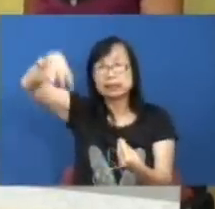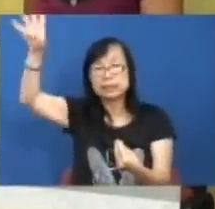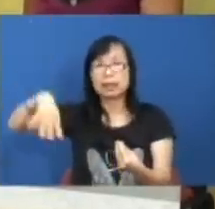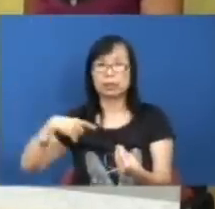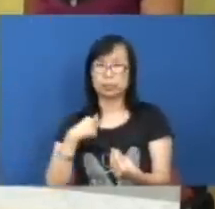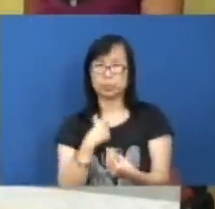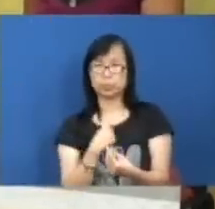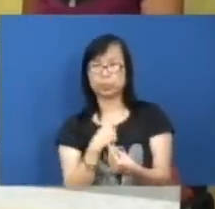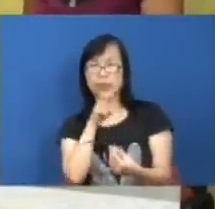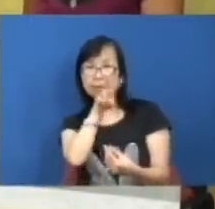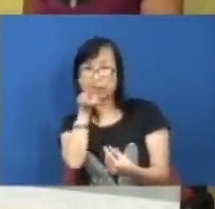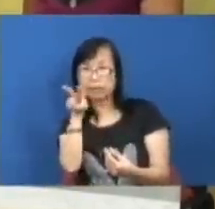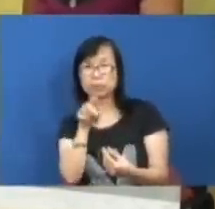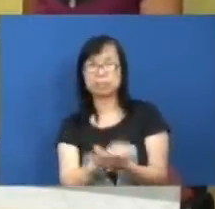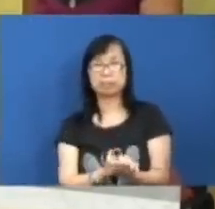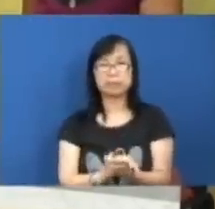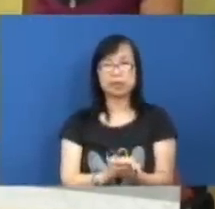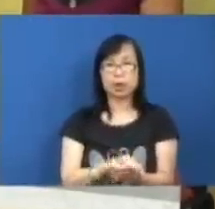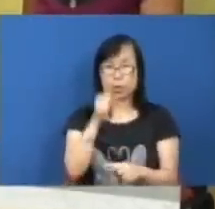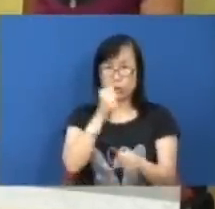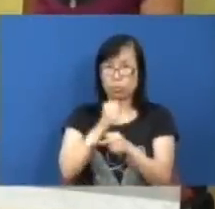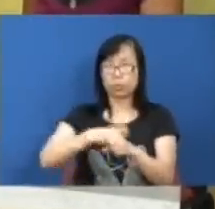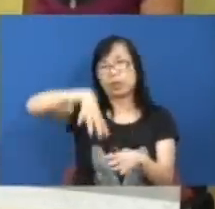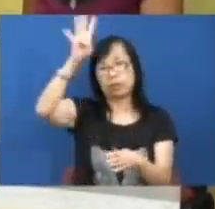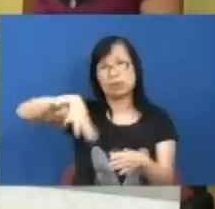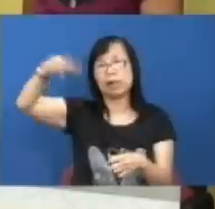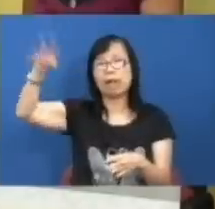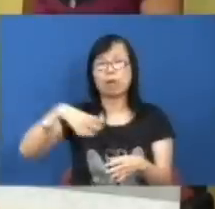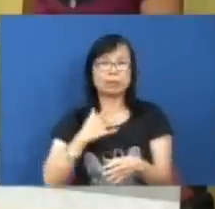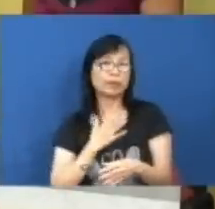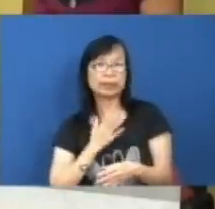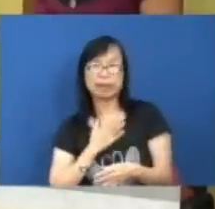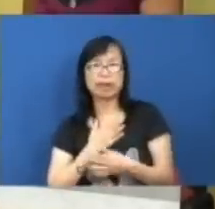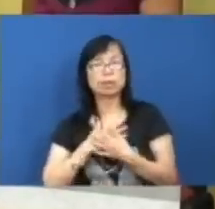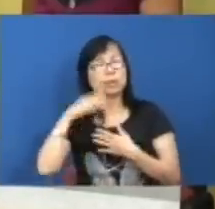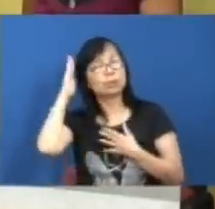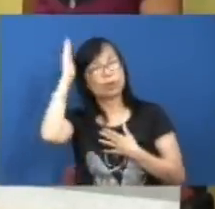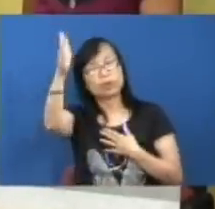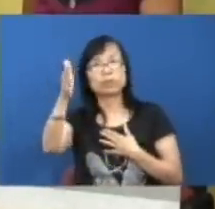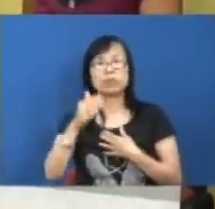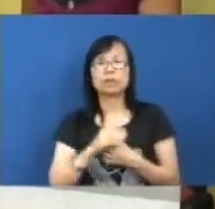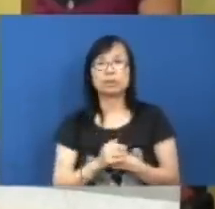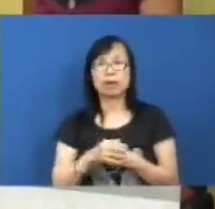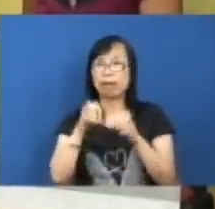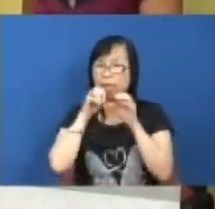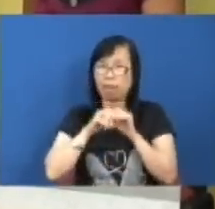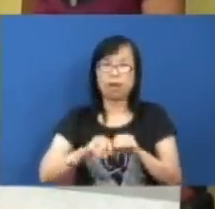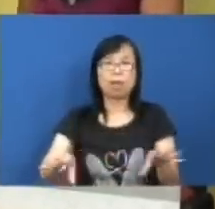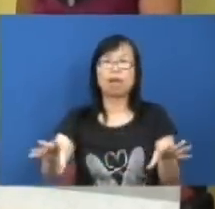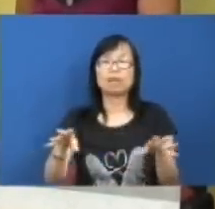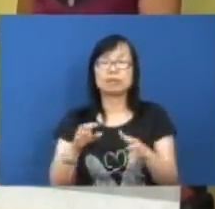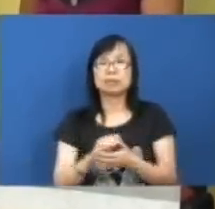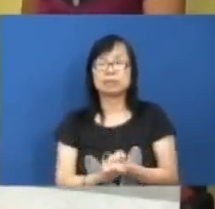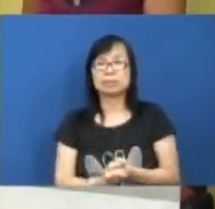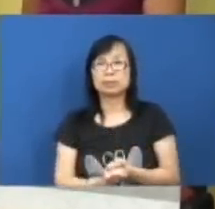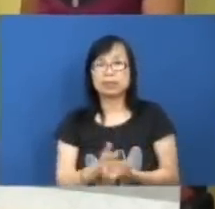樣都在這樣的情形底下去處理個油漆，那我們會擔心日後會有一個鬆撲或者剝落的情況